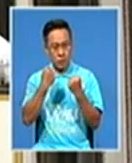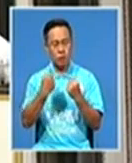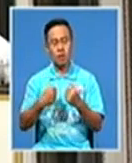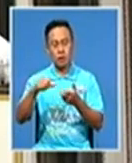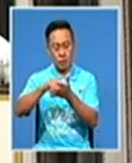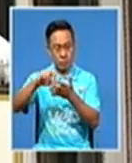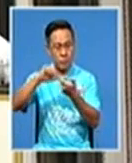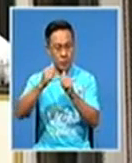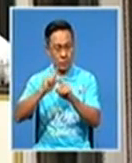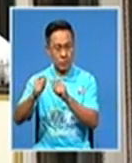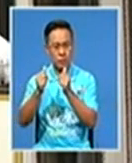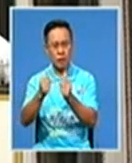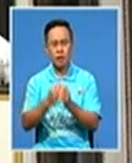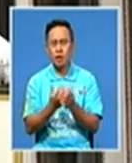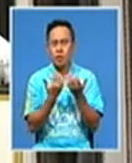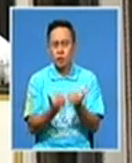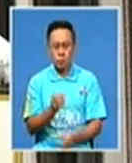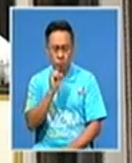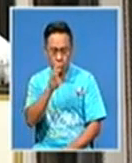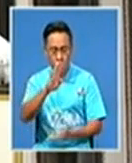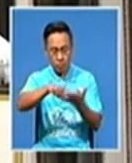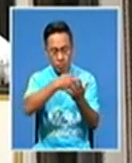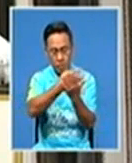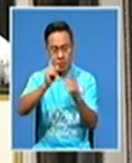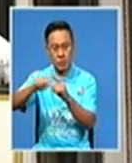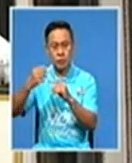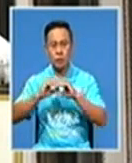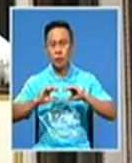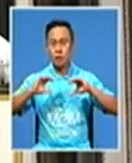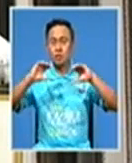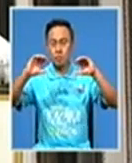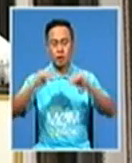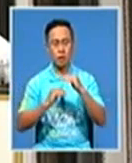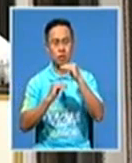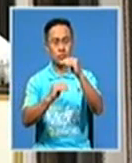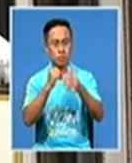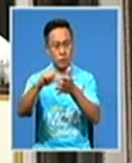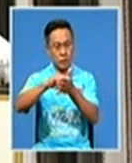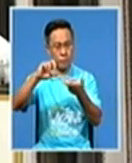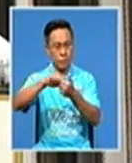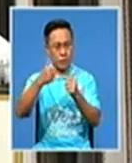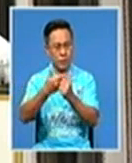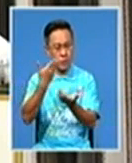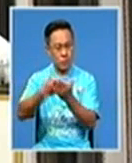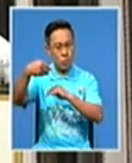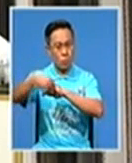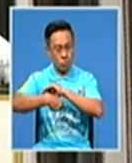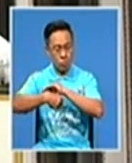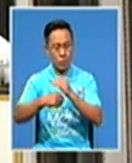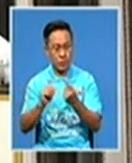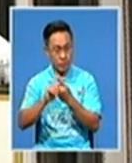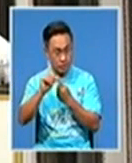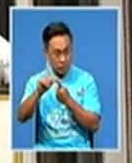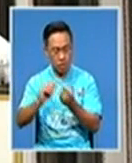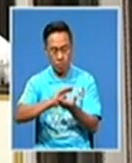งไปได้มากพอสมควรนะครับวันนี้ผมอยากพูดถึงมาตรการต่างๆที่รัฐบาลได้กำหนดขึ้นมาเพื่อแก้ไขปัญหาด้านการทุจริตเรื่องแ